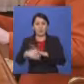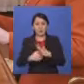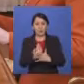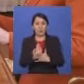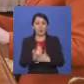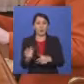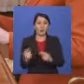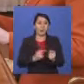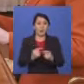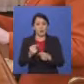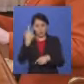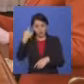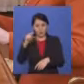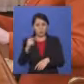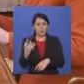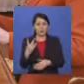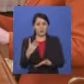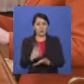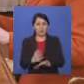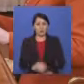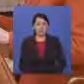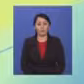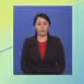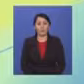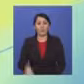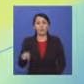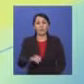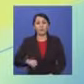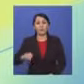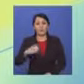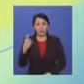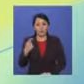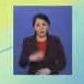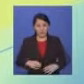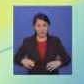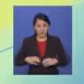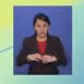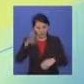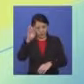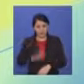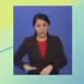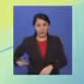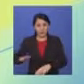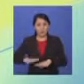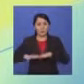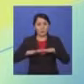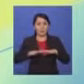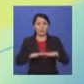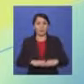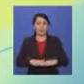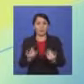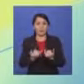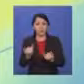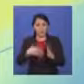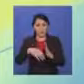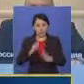бар заманауи басшыларды анықтауға мән беріледі. Еуразиялық экономикалық одақ елдер арасында инвестициялық қызметті күшейту